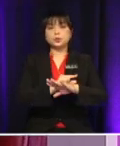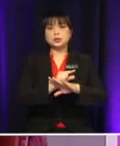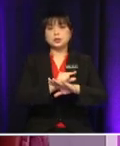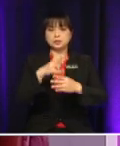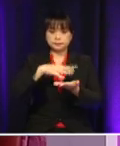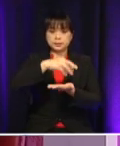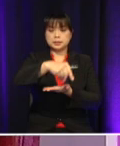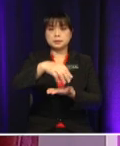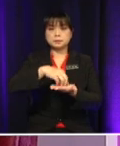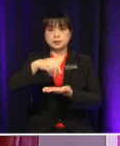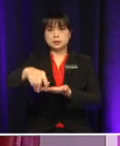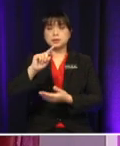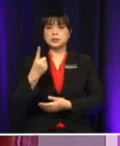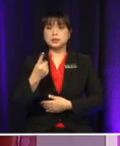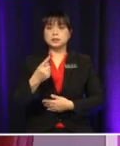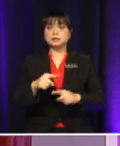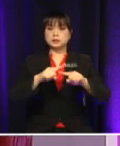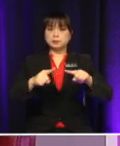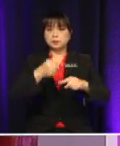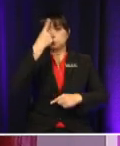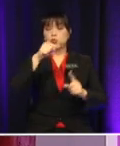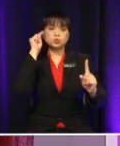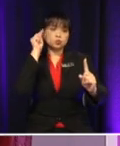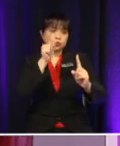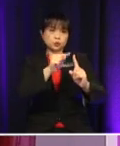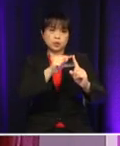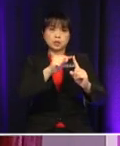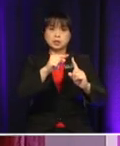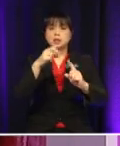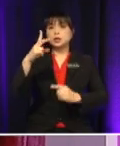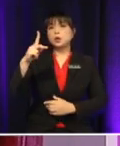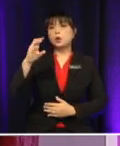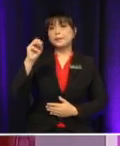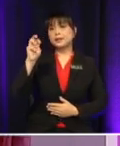kadang-kadang untuk komersial untuk tujuan komersial ini kita